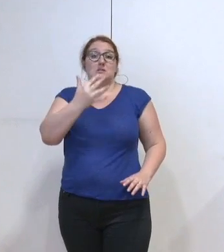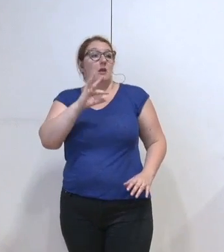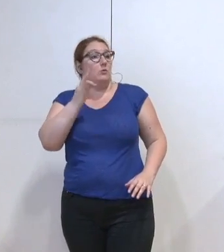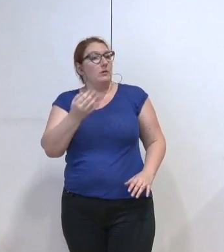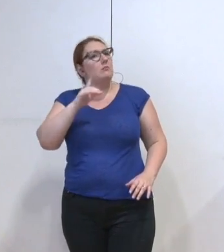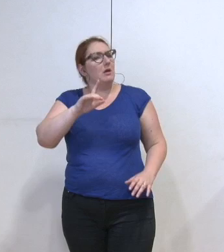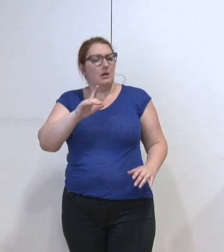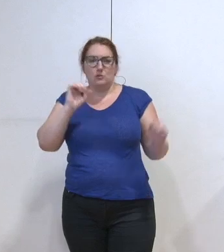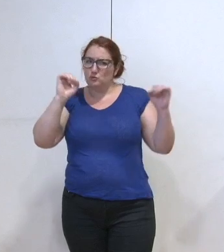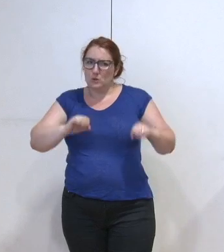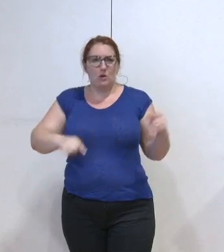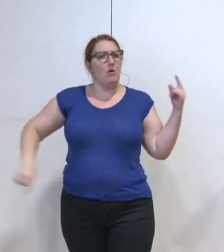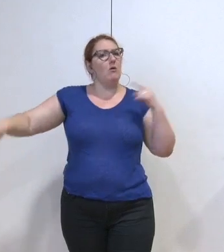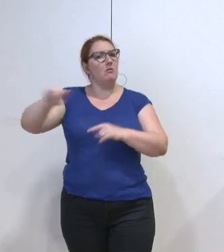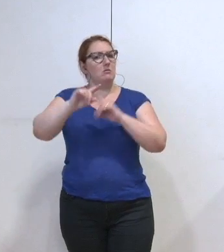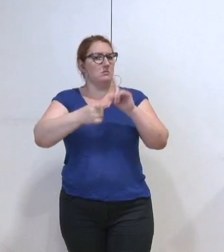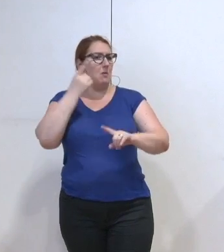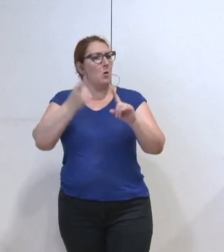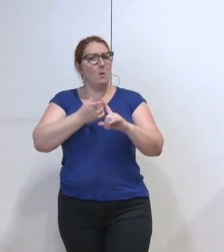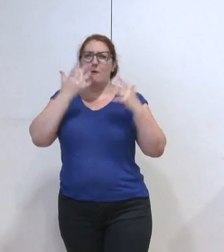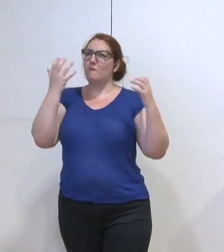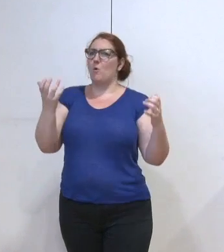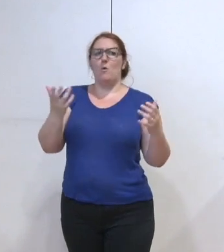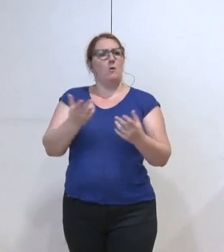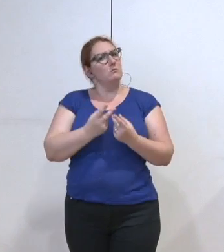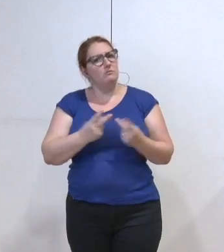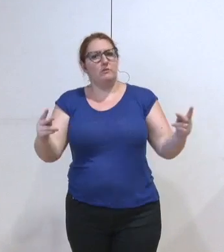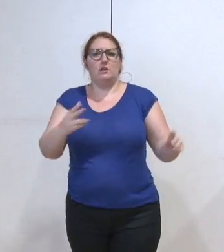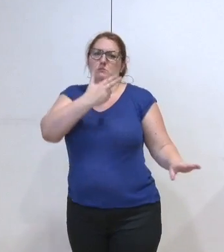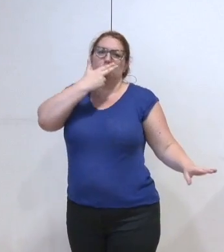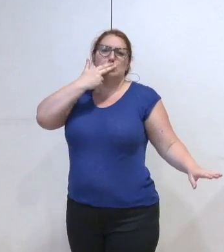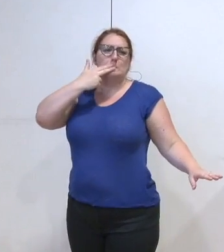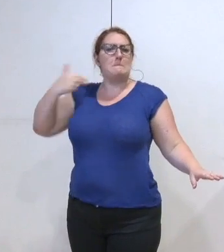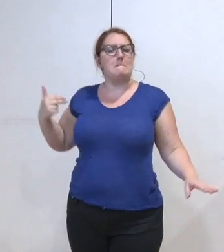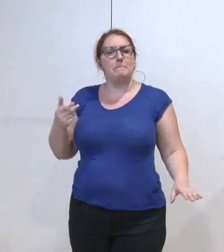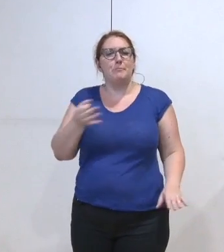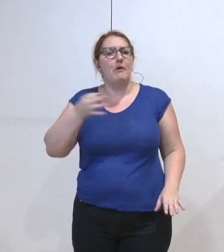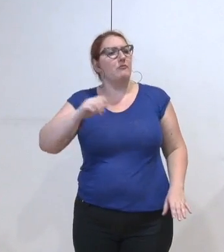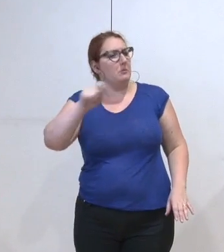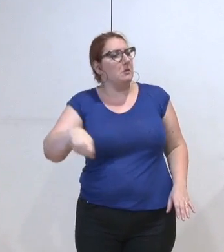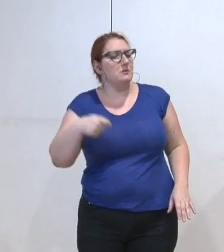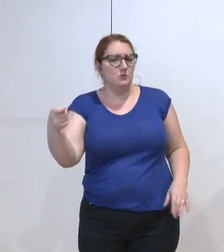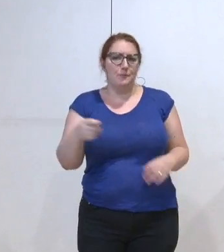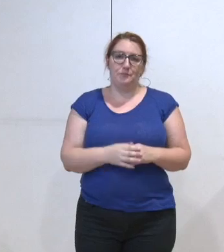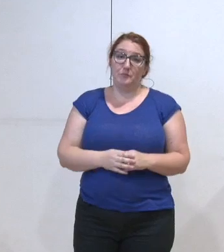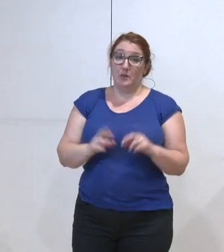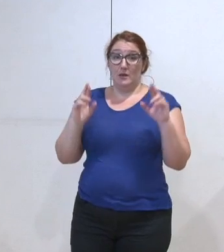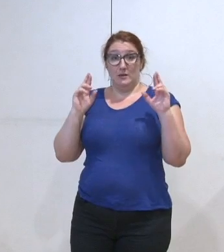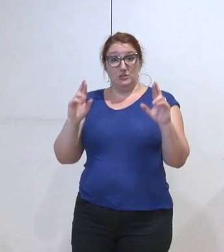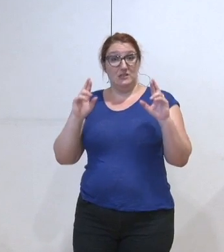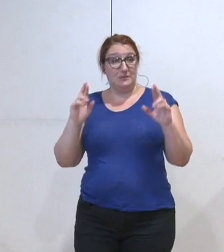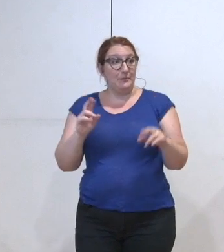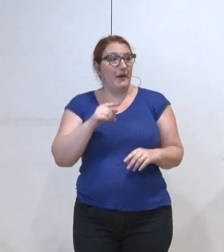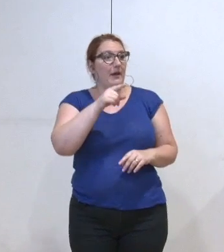nécessité là-dessus et une ambition jamais satisfaite j'espère donc vous reveniez sur le ce défausser de